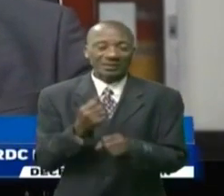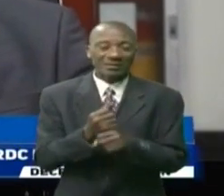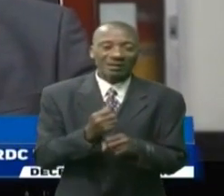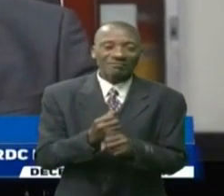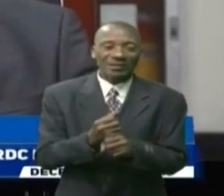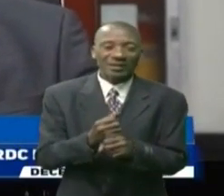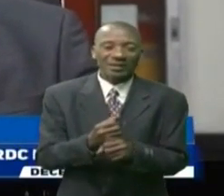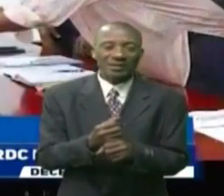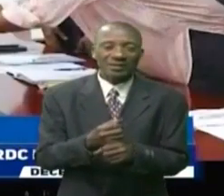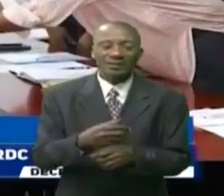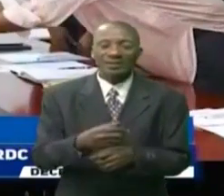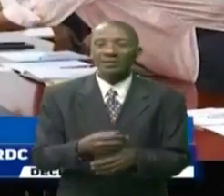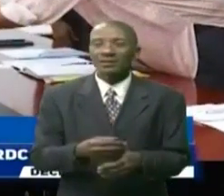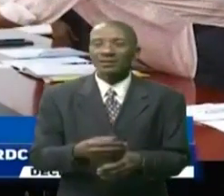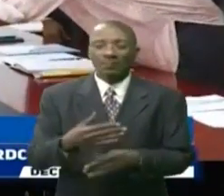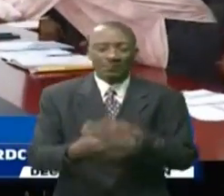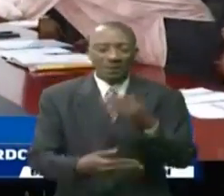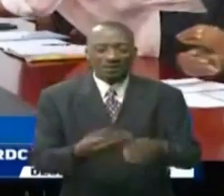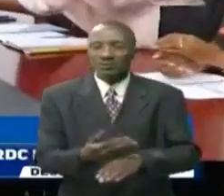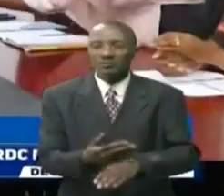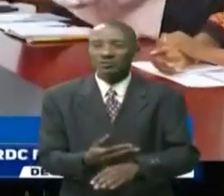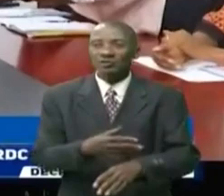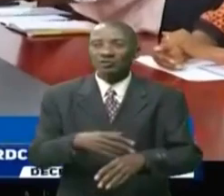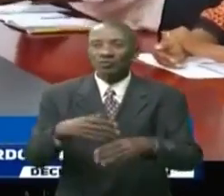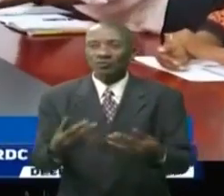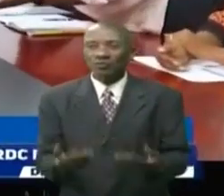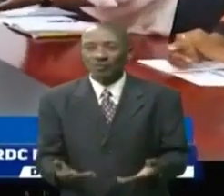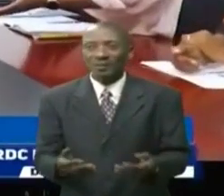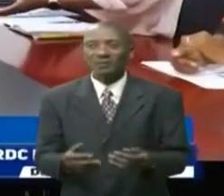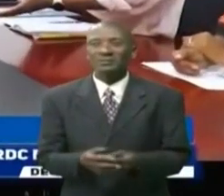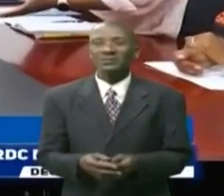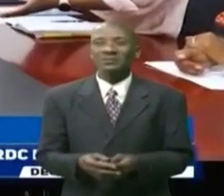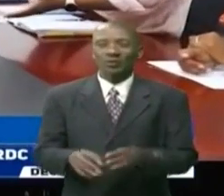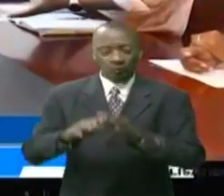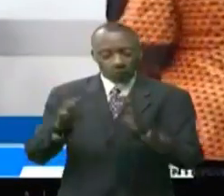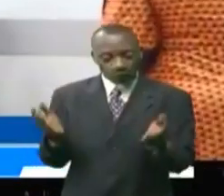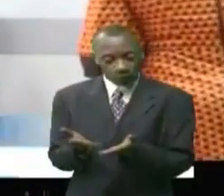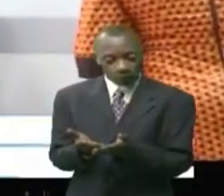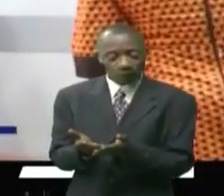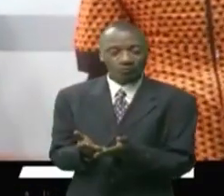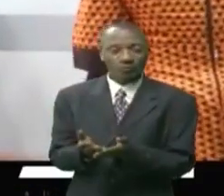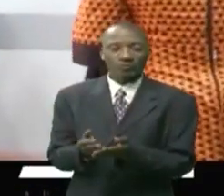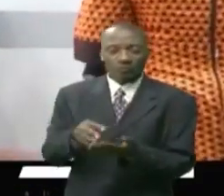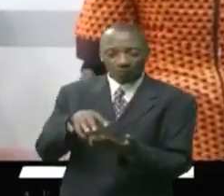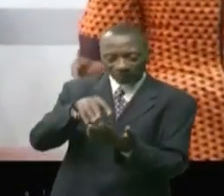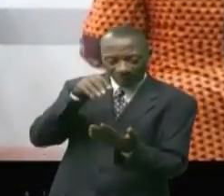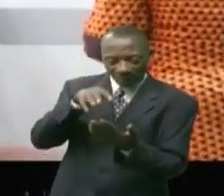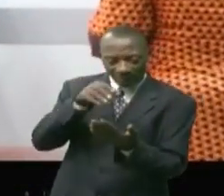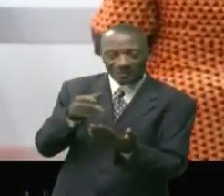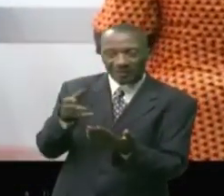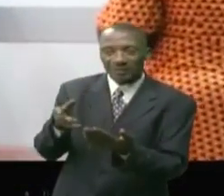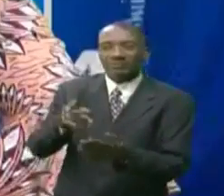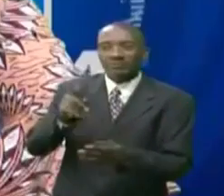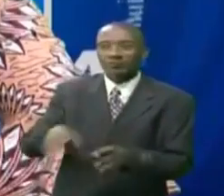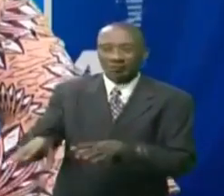la décentralisation, tout en étant consciente de l'impact d'une coopération décentralisée dans le développement